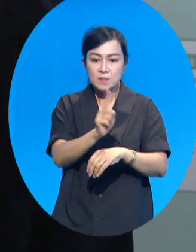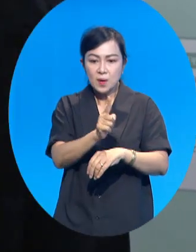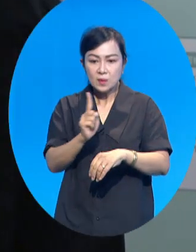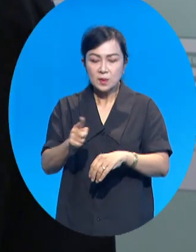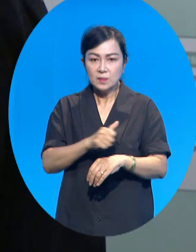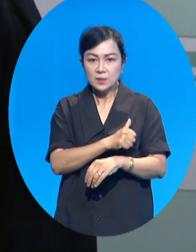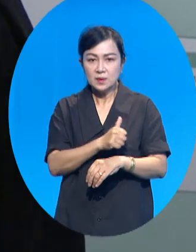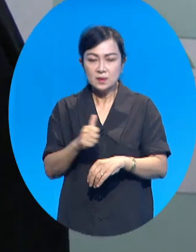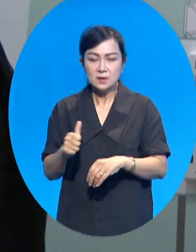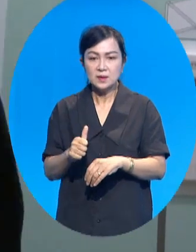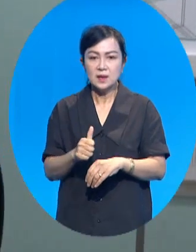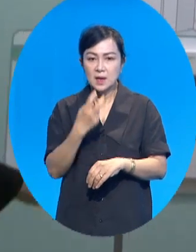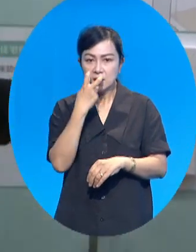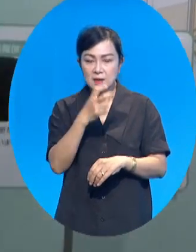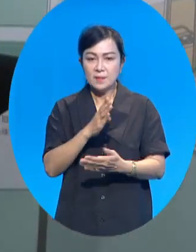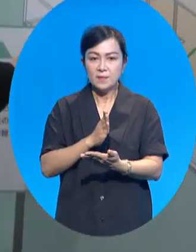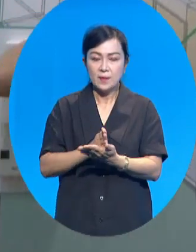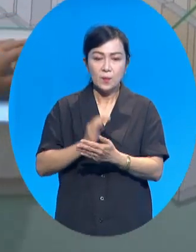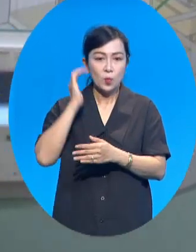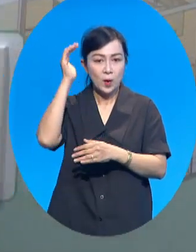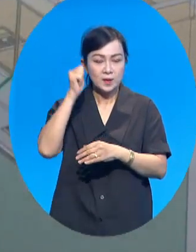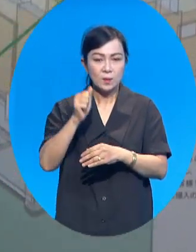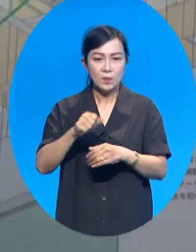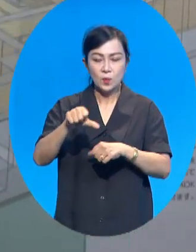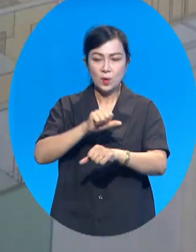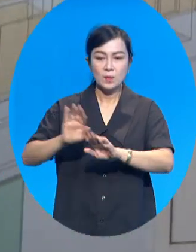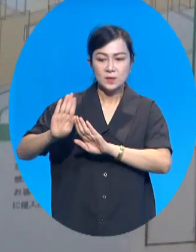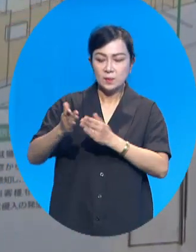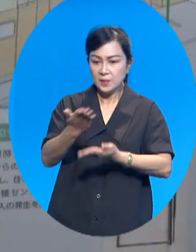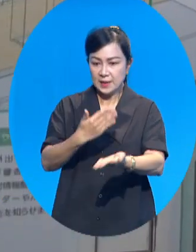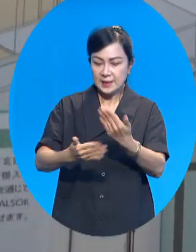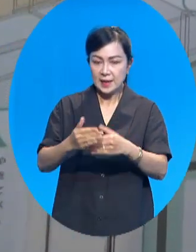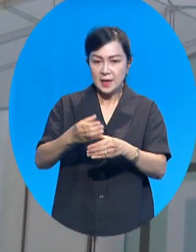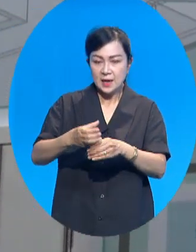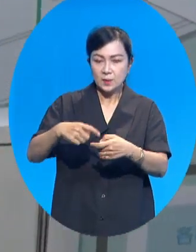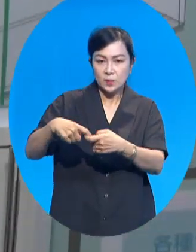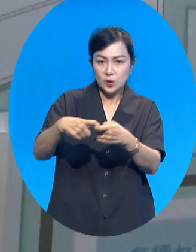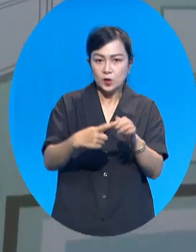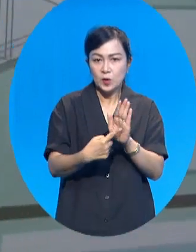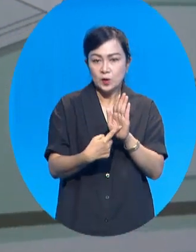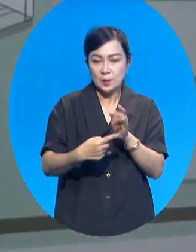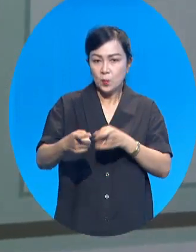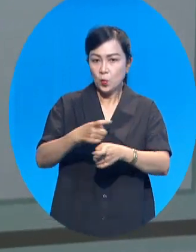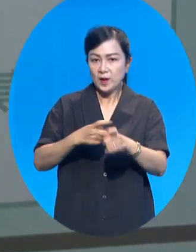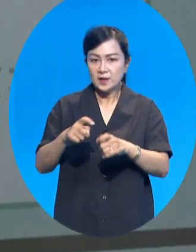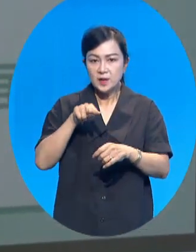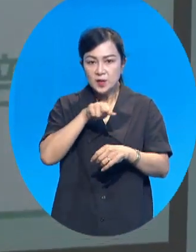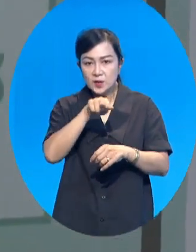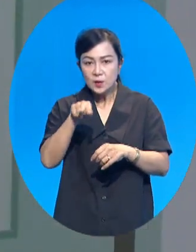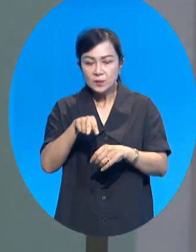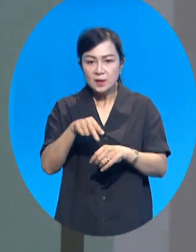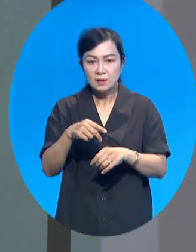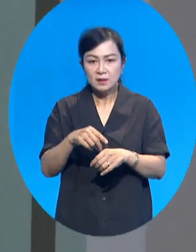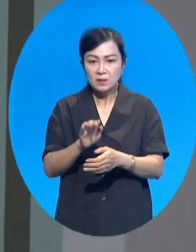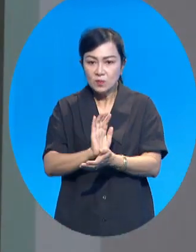cho mọi chung cư coi đó là một biện pháp quan trọng trong hoạt động phòng cháy hệ thống này được kết nối với Trung tâm quản lý để giám sát mọi dấu